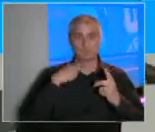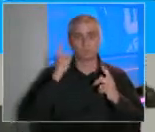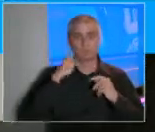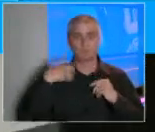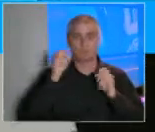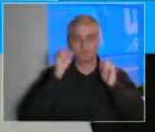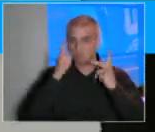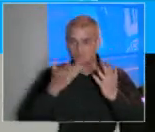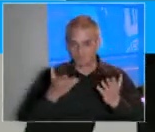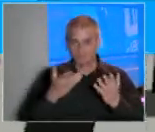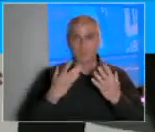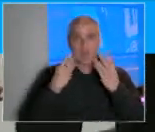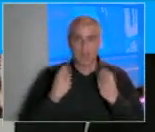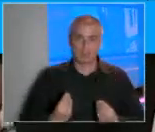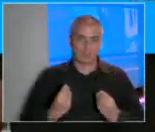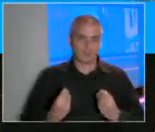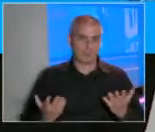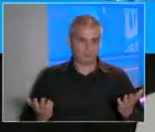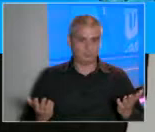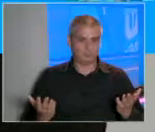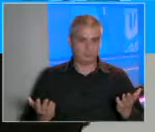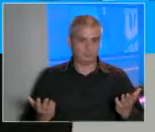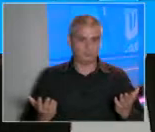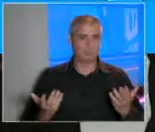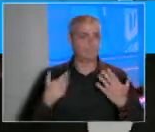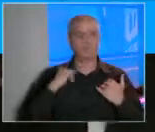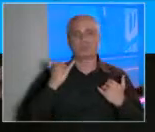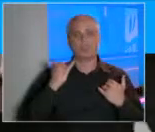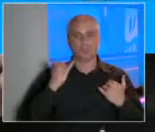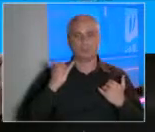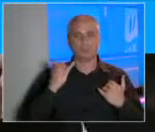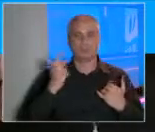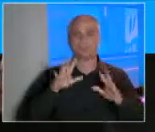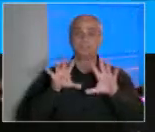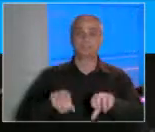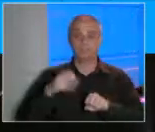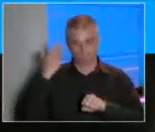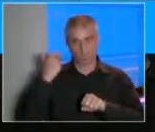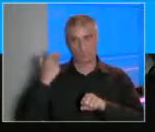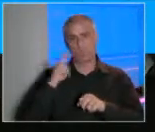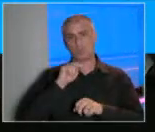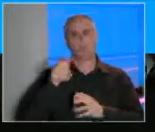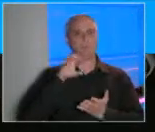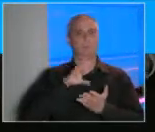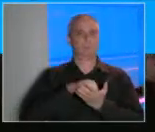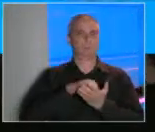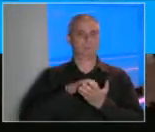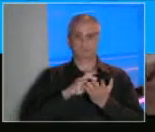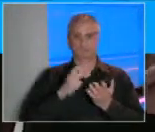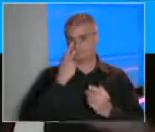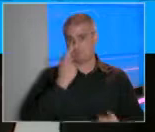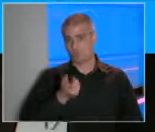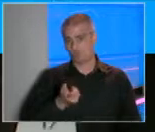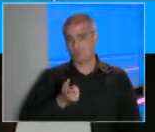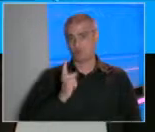להיות מופתעים לטובה, במובן הזה שזה נכון שהסיפוח היה הנושא המרכזי לכאורה